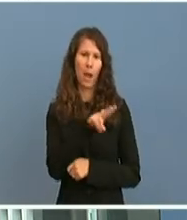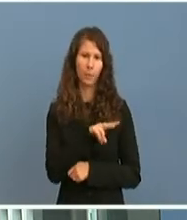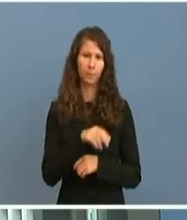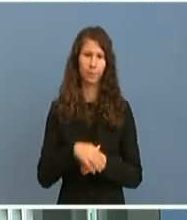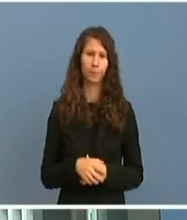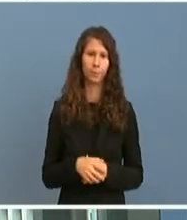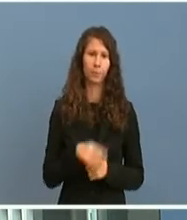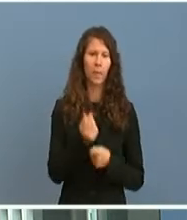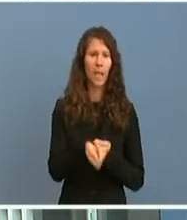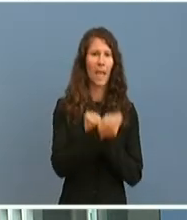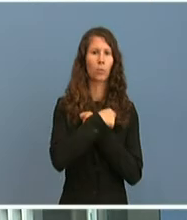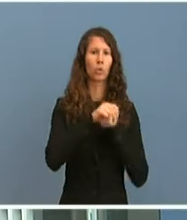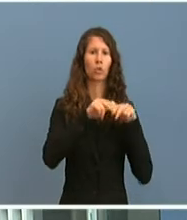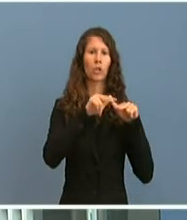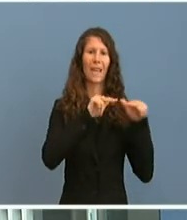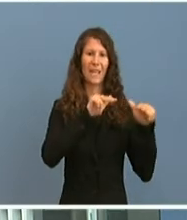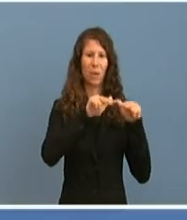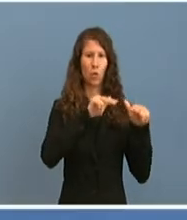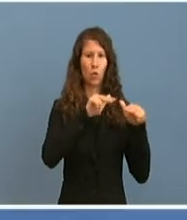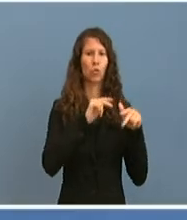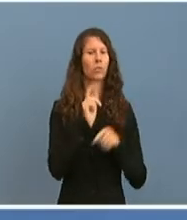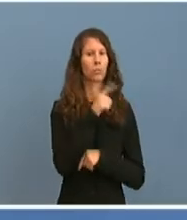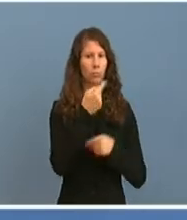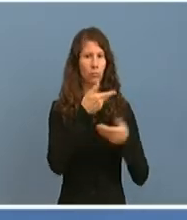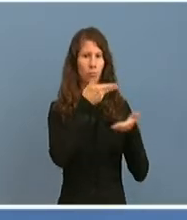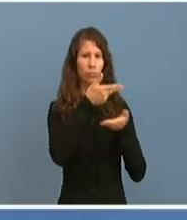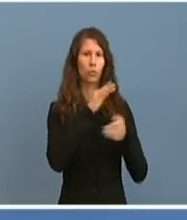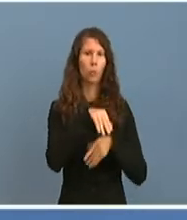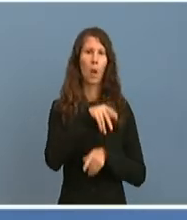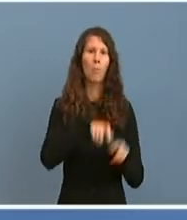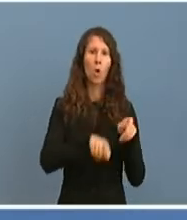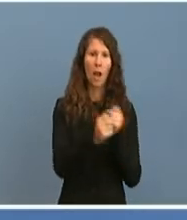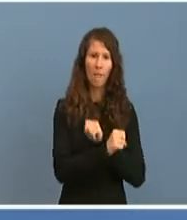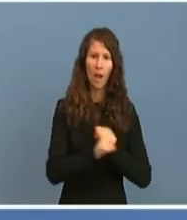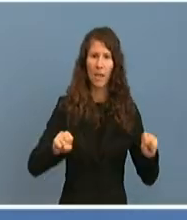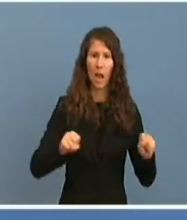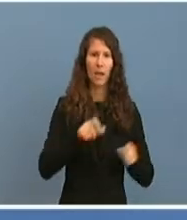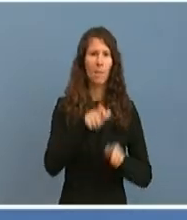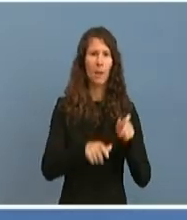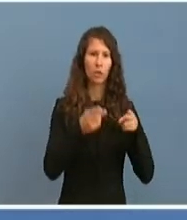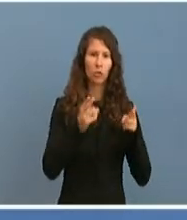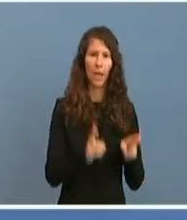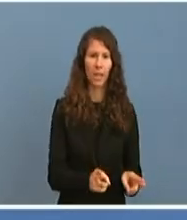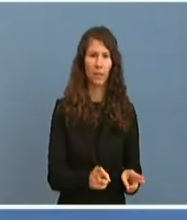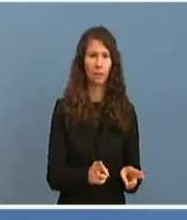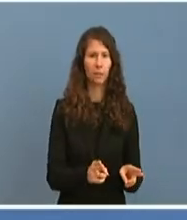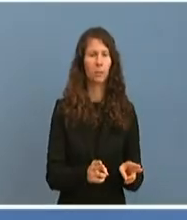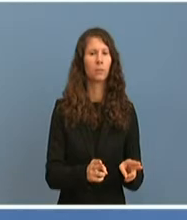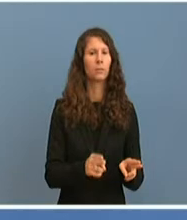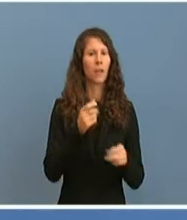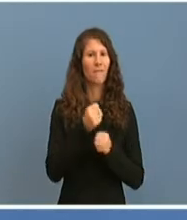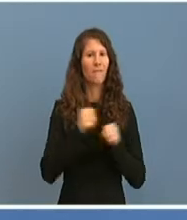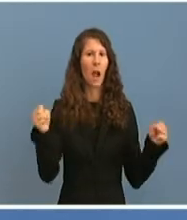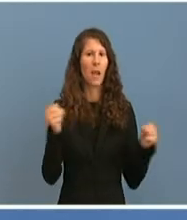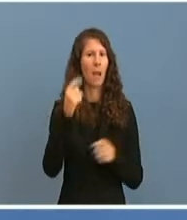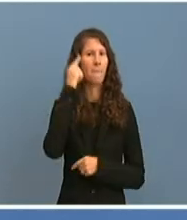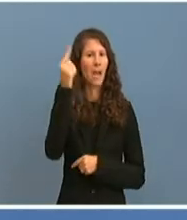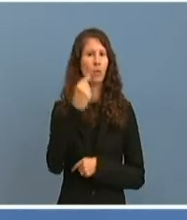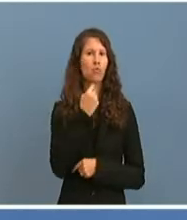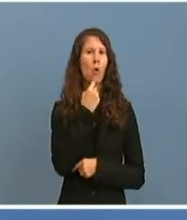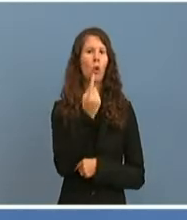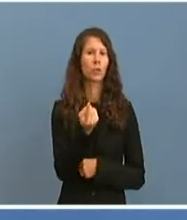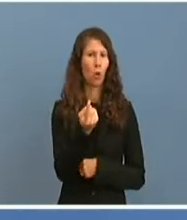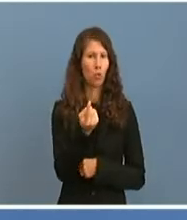der ägyptischen Regierung die Frage von bürgerlichen Freiheiten und von Menschenrechten und vor allen Dingen von dem Recht auch auf freie